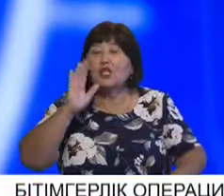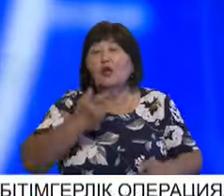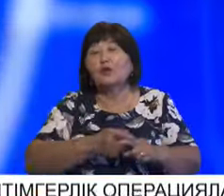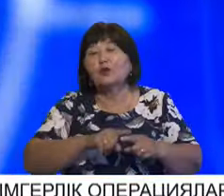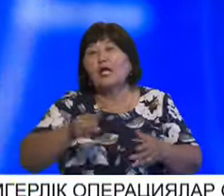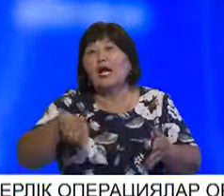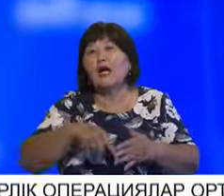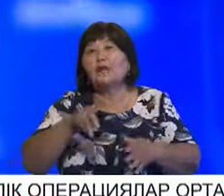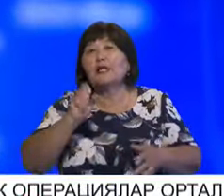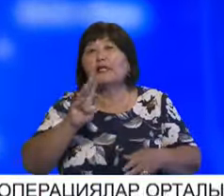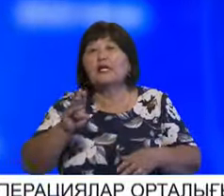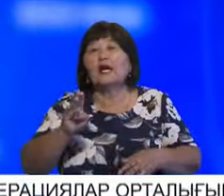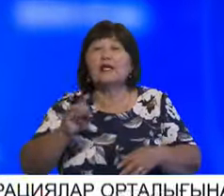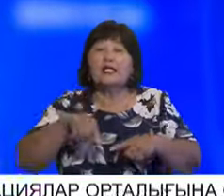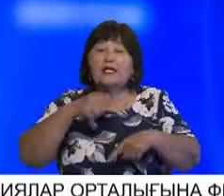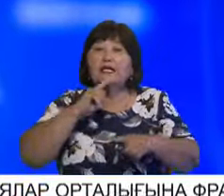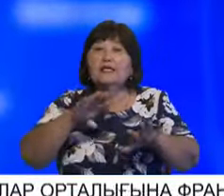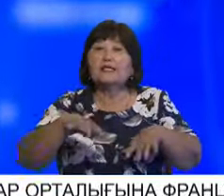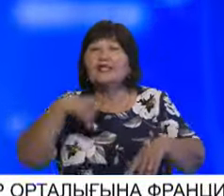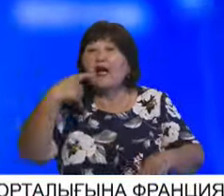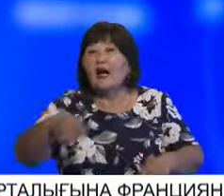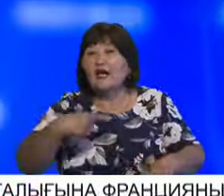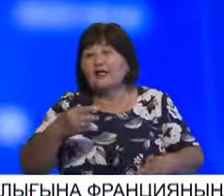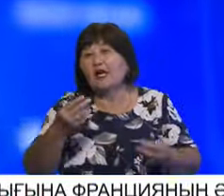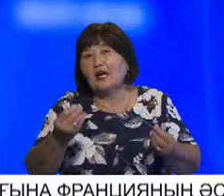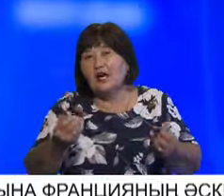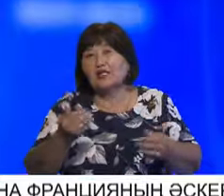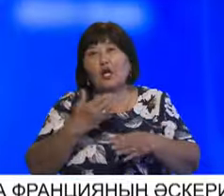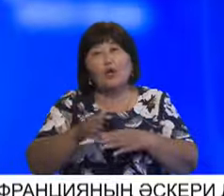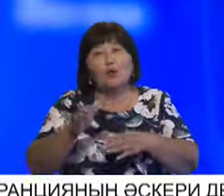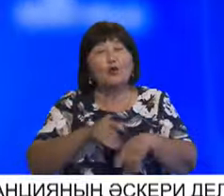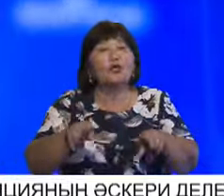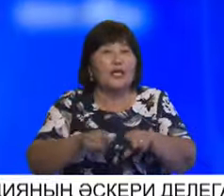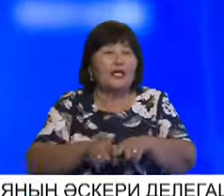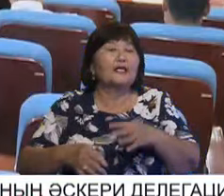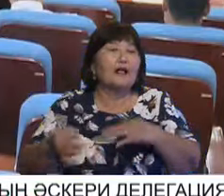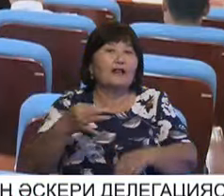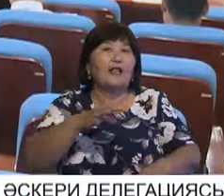Бұл туралы қалалық мәслихаттың кезекті сессиясында айтылып, қаржы бөлу жайы талқыланды.